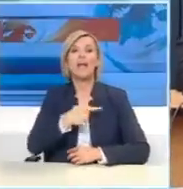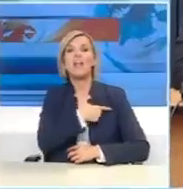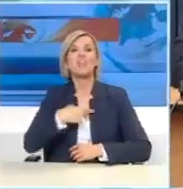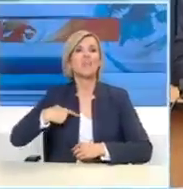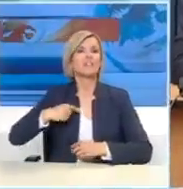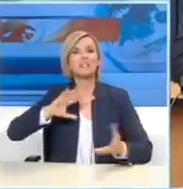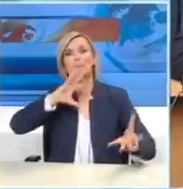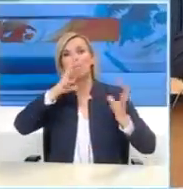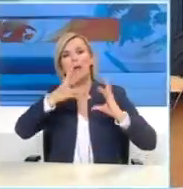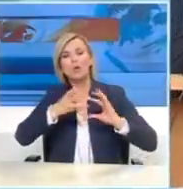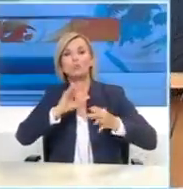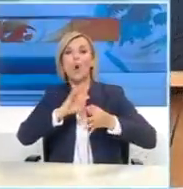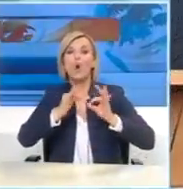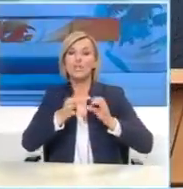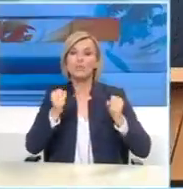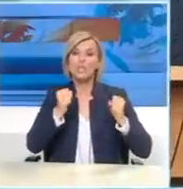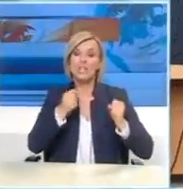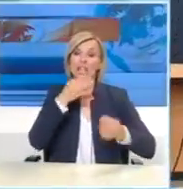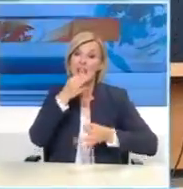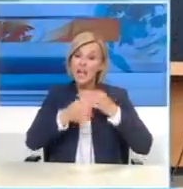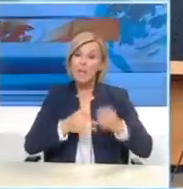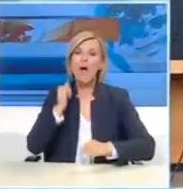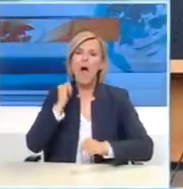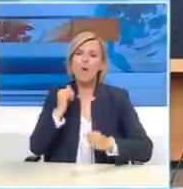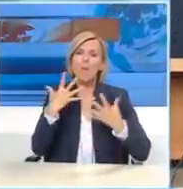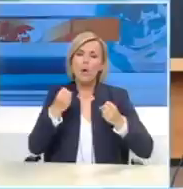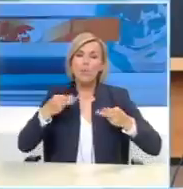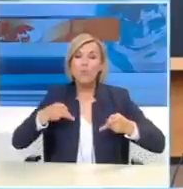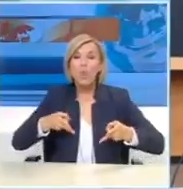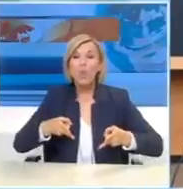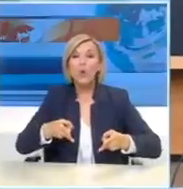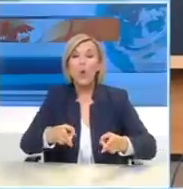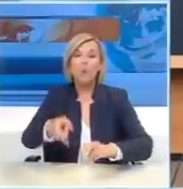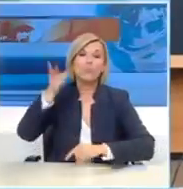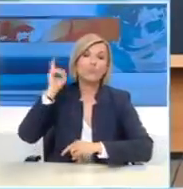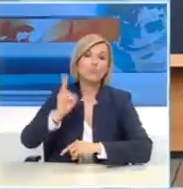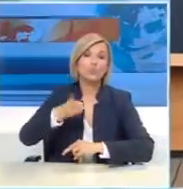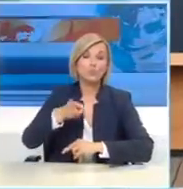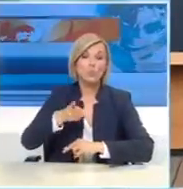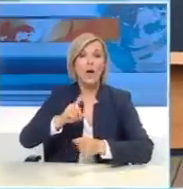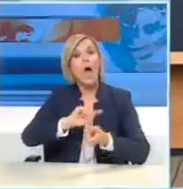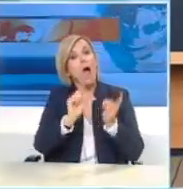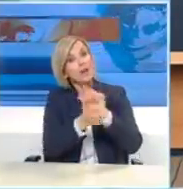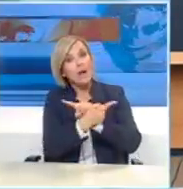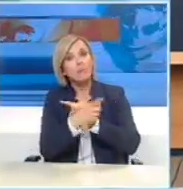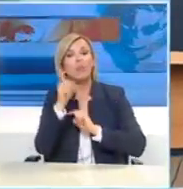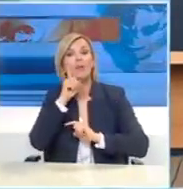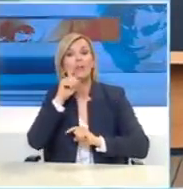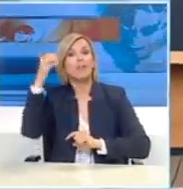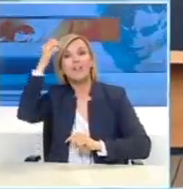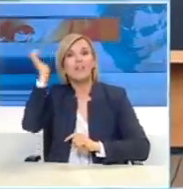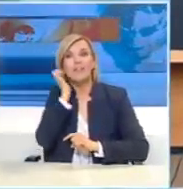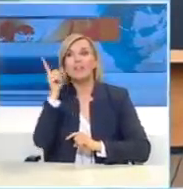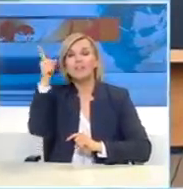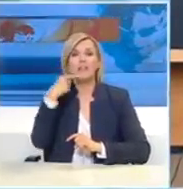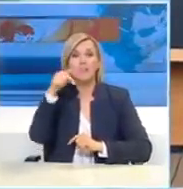Υγείας δήλωσε πρόσφατα ότι τα χειρότερα είναι ακόμη μπροστά μας. Ενώ η Γερμανίδα Καγκελάριος προειδοποίησε ότι βρισκόμαστε ακόμη στην αρχή της